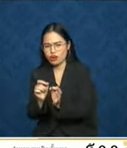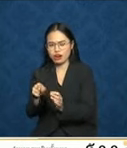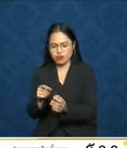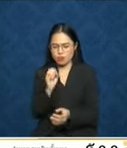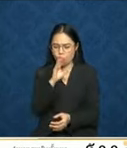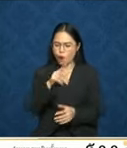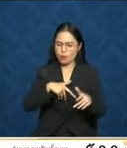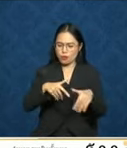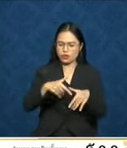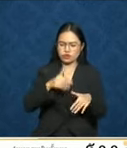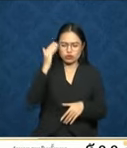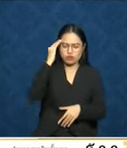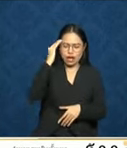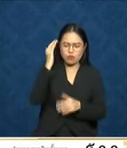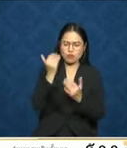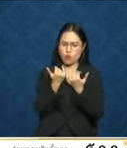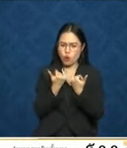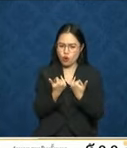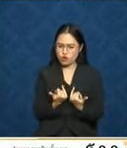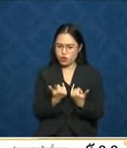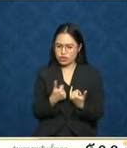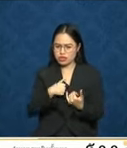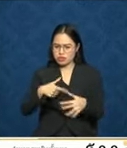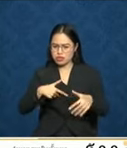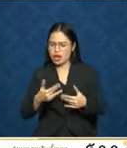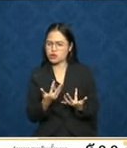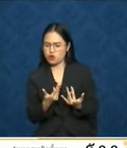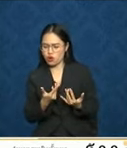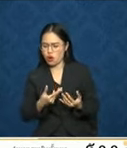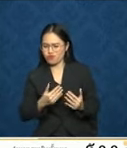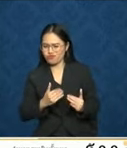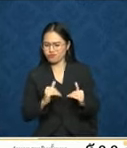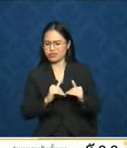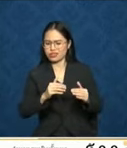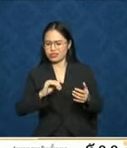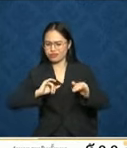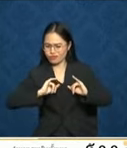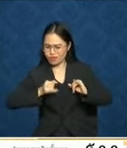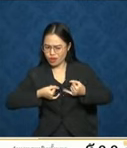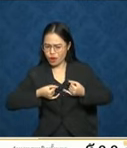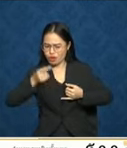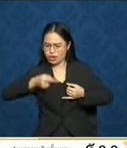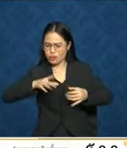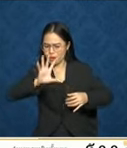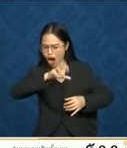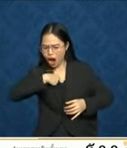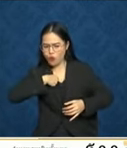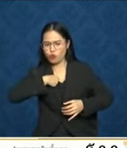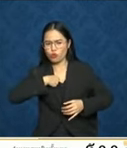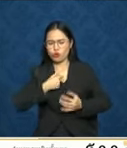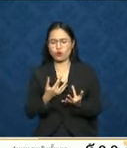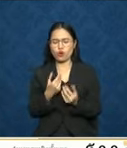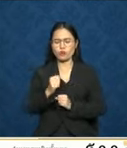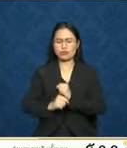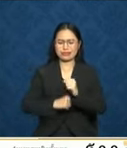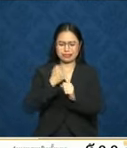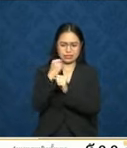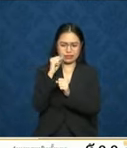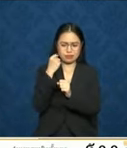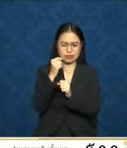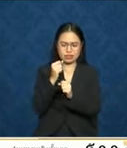ชนได้ทราบความคืบหน้าเพราะว่าประชาชนรอความหวังที่จะได้คืนสิทธิ์เกี่ยวกับที่ดินของเขาที่ทำมาหากินหลาย10ปีอยู่ครับขอบคุณมากครับท่านประธาน